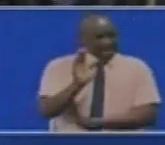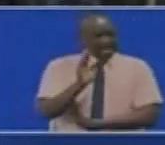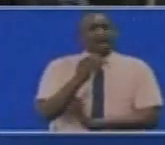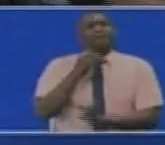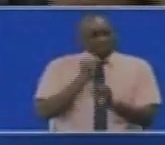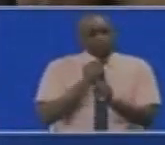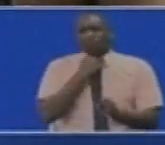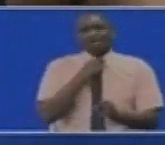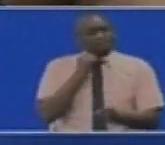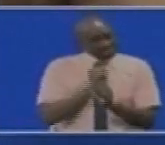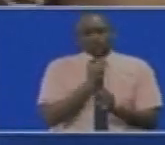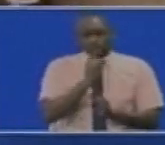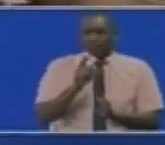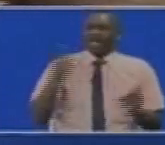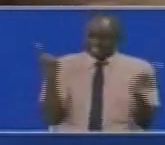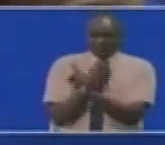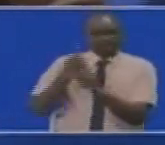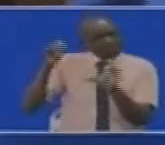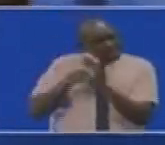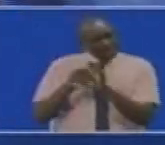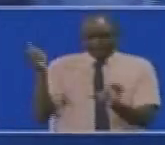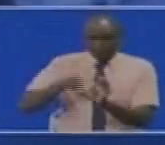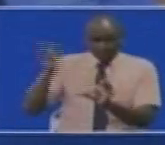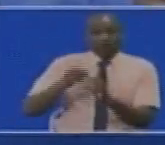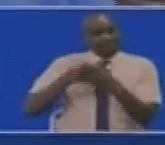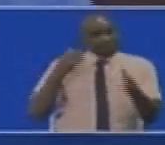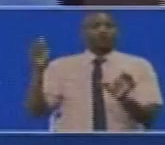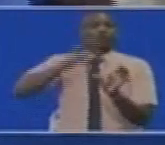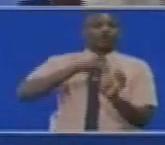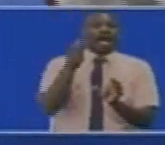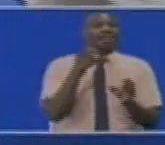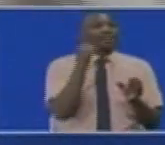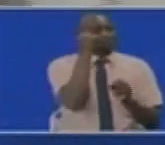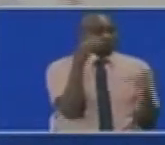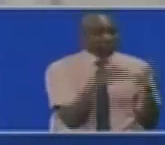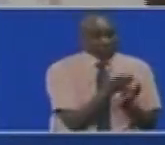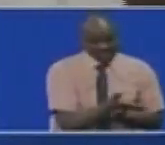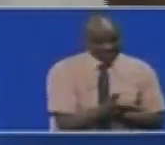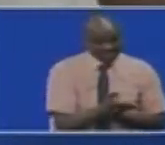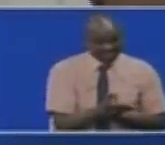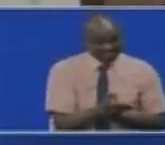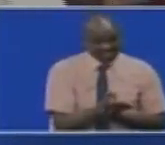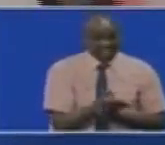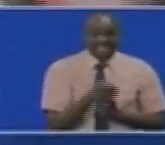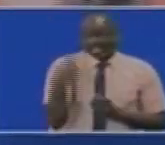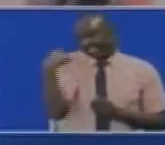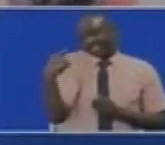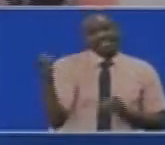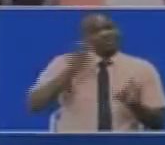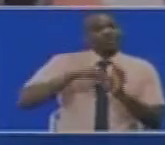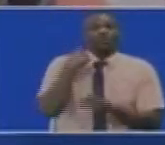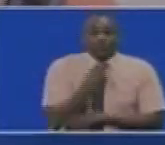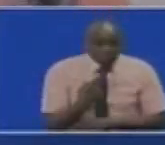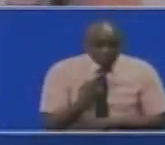kwamba kinawanasa wagombeaji wengi kabla ya kujiunga na vyama vingine katika muungano wa upinzani. Wa hivi punde kujiunga na chama